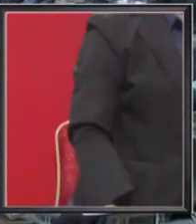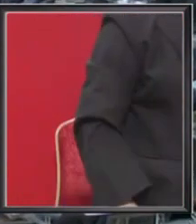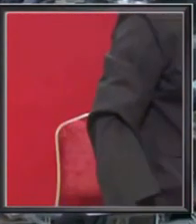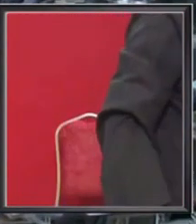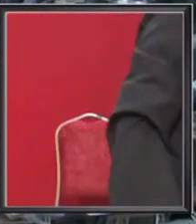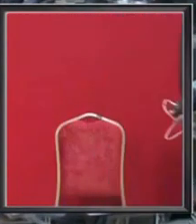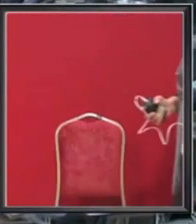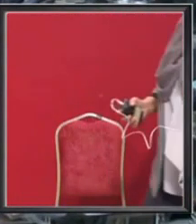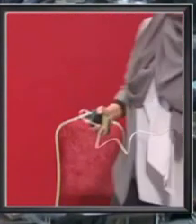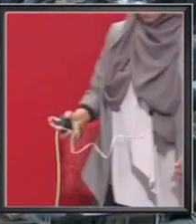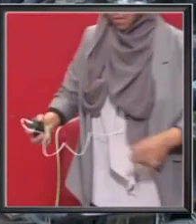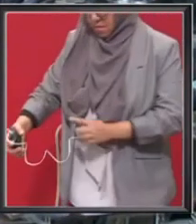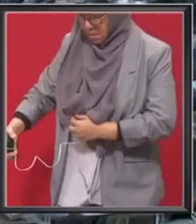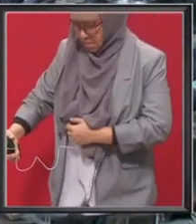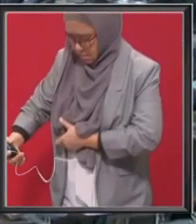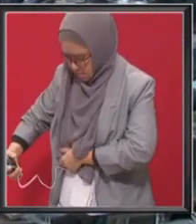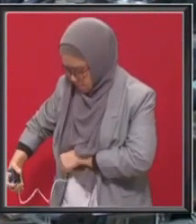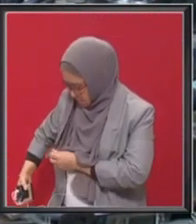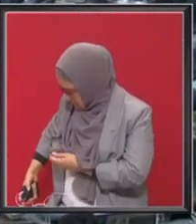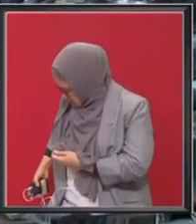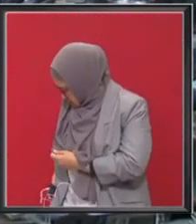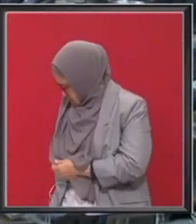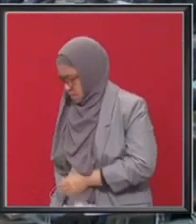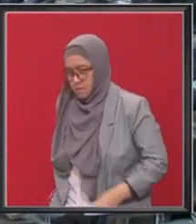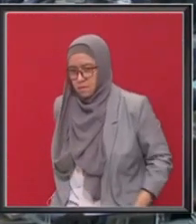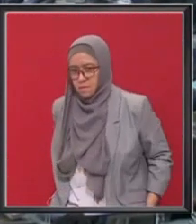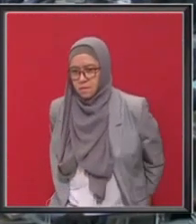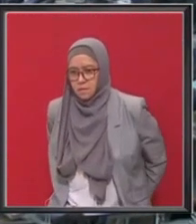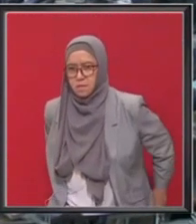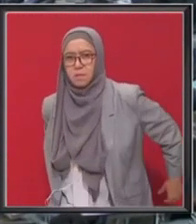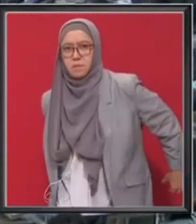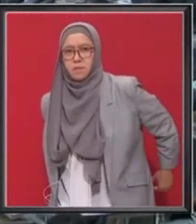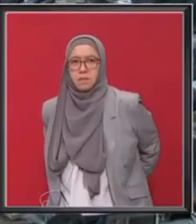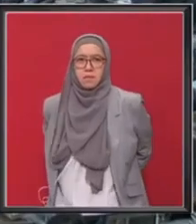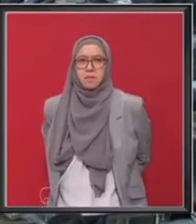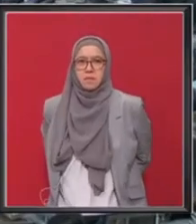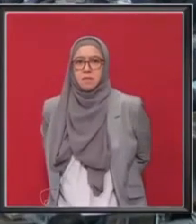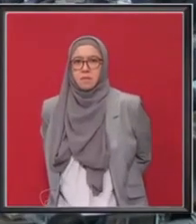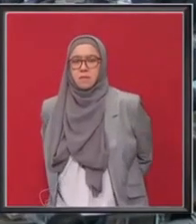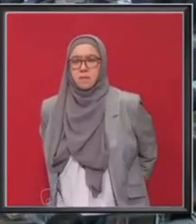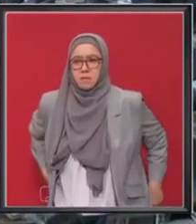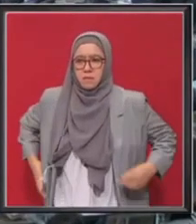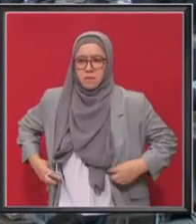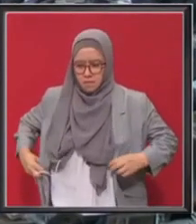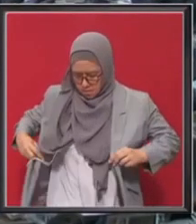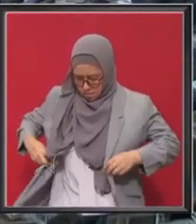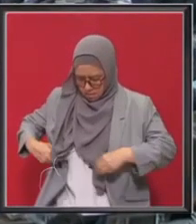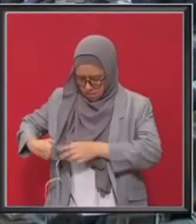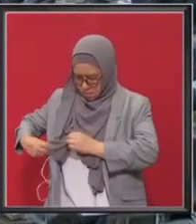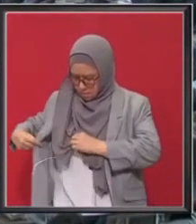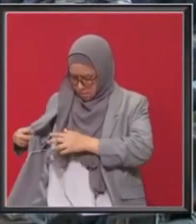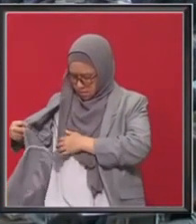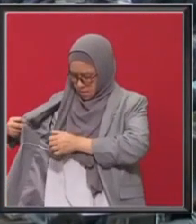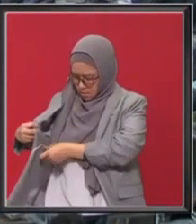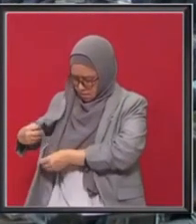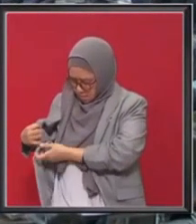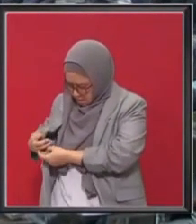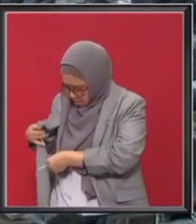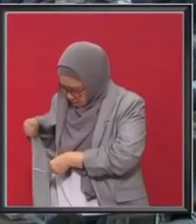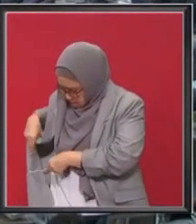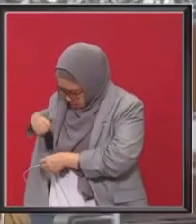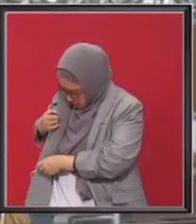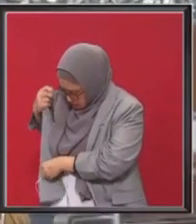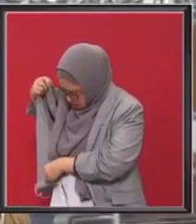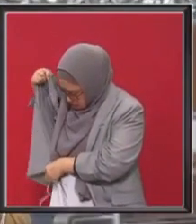antara isu yang sangat penting terhadap komoditi negara sejak simkasi kepada jamaah menteri di atas penjelasan